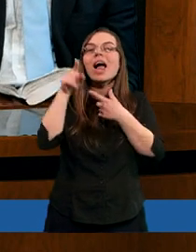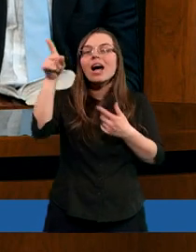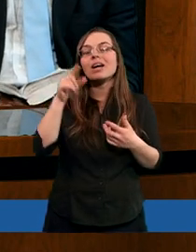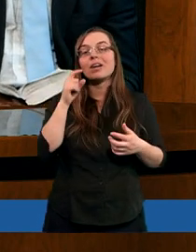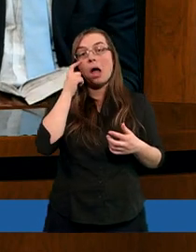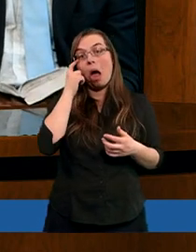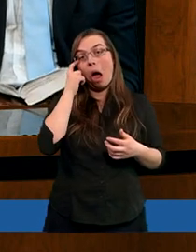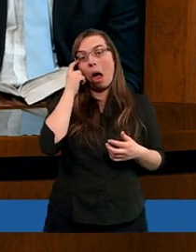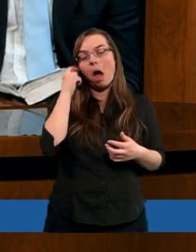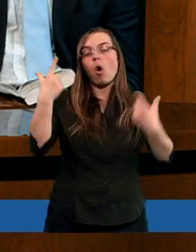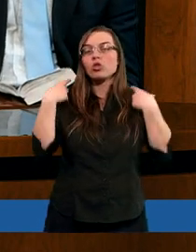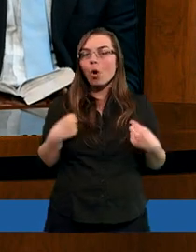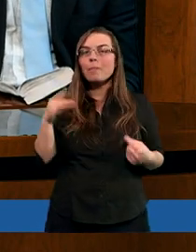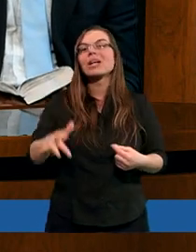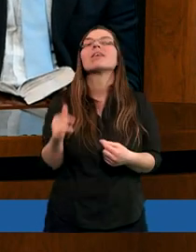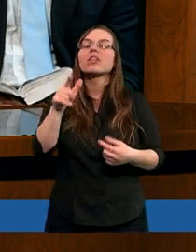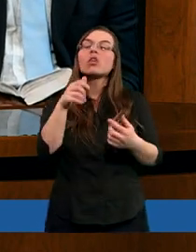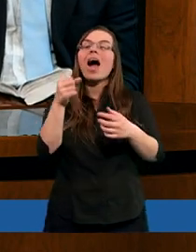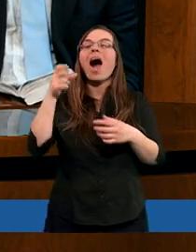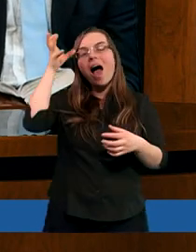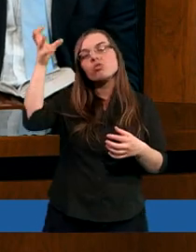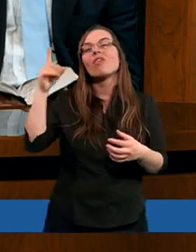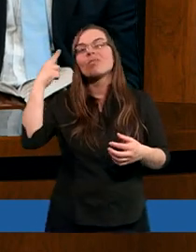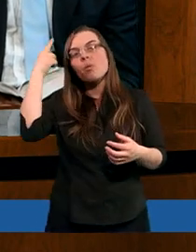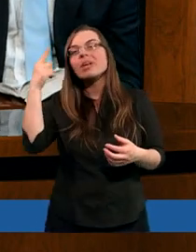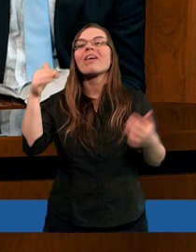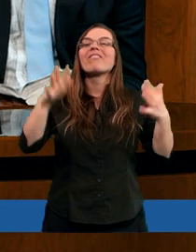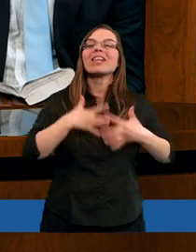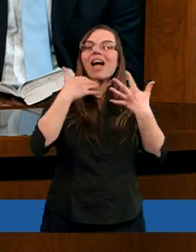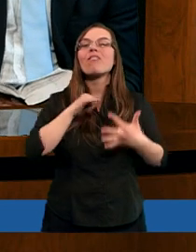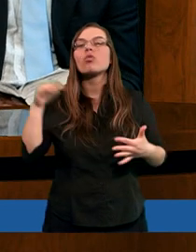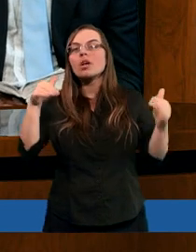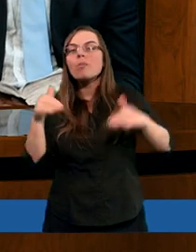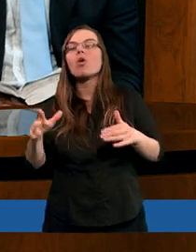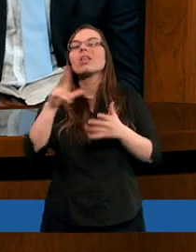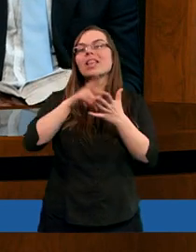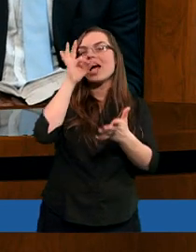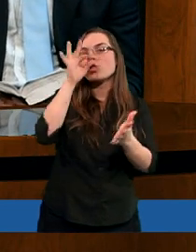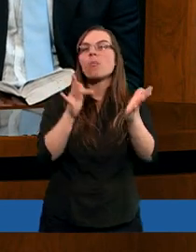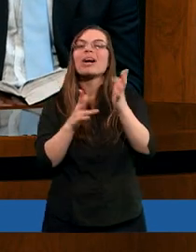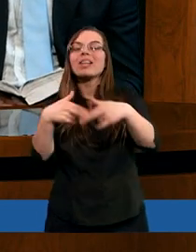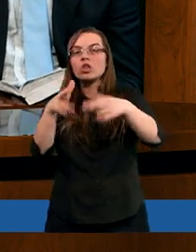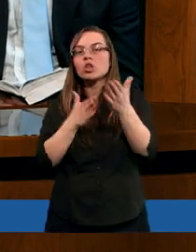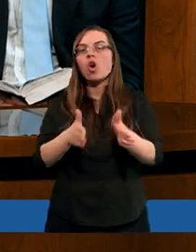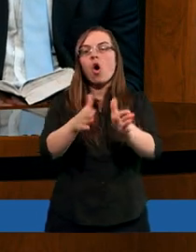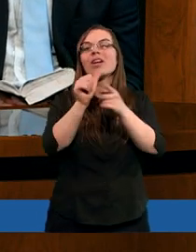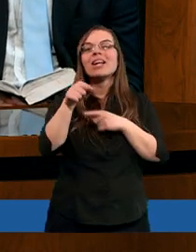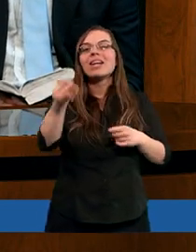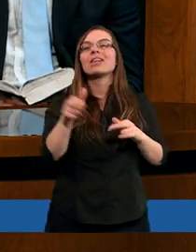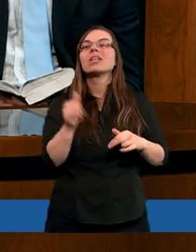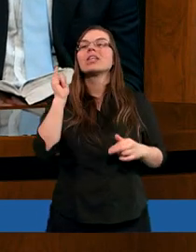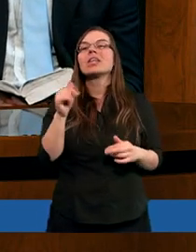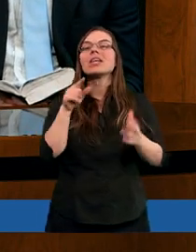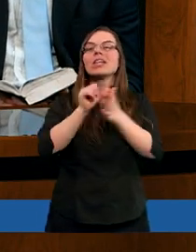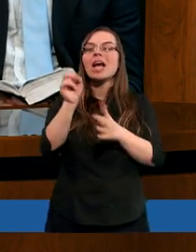ale jest pewien fragment, o którym autor także wspomina, że wydawać by się mogło, że już jest wszystko na dobrej drodze i teraz sama świetlana przeszłość, ale jest